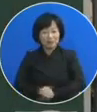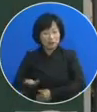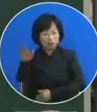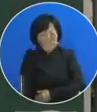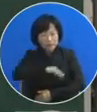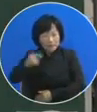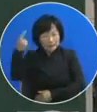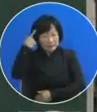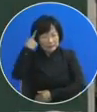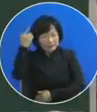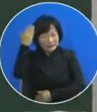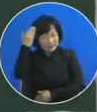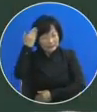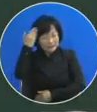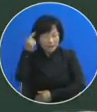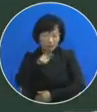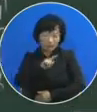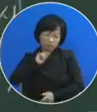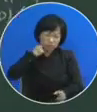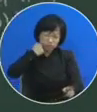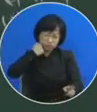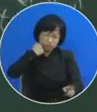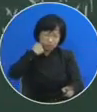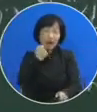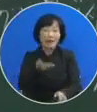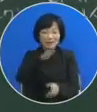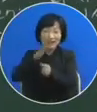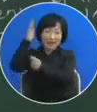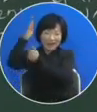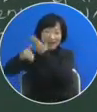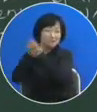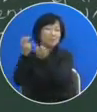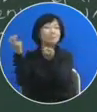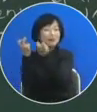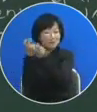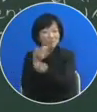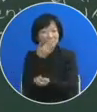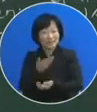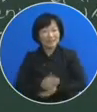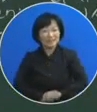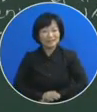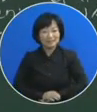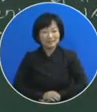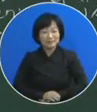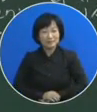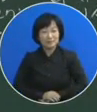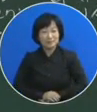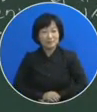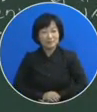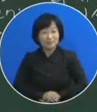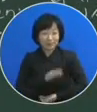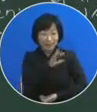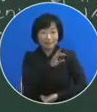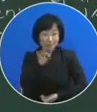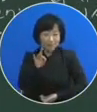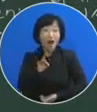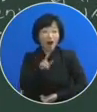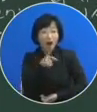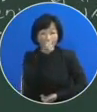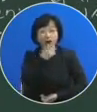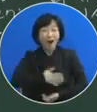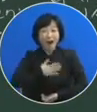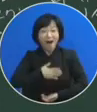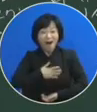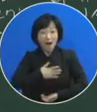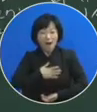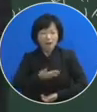이해할 수 없는 일을 하나님은 시키시기도 합니다. And things that we cannot understand, God tells us to do. 어떤 거는 이해가 되는 일도 있습니다. And there are things that we do